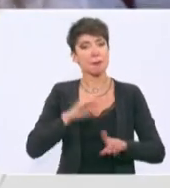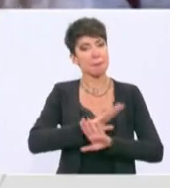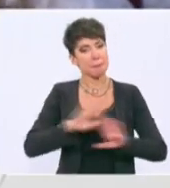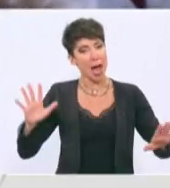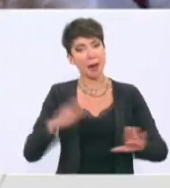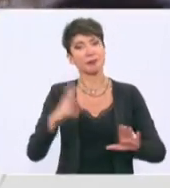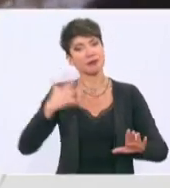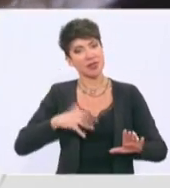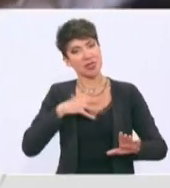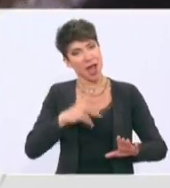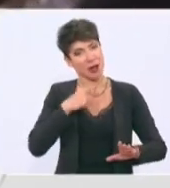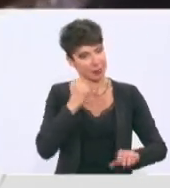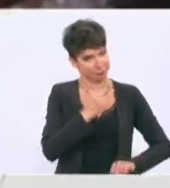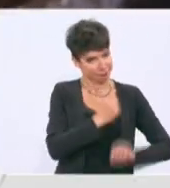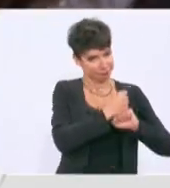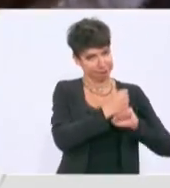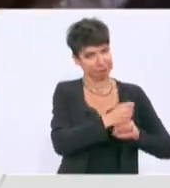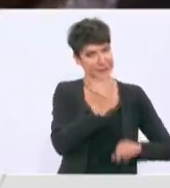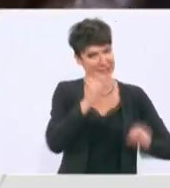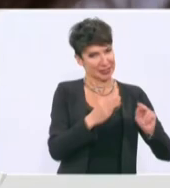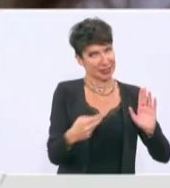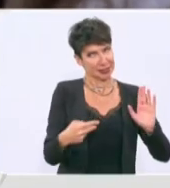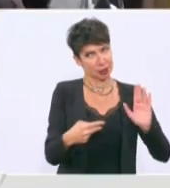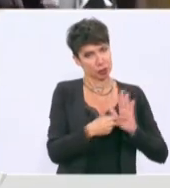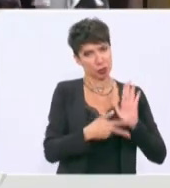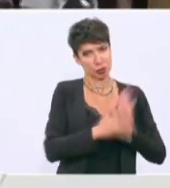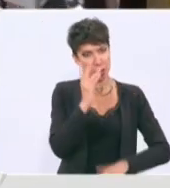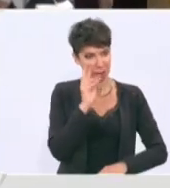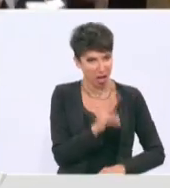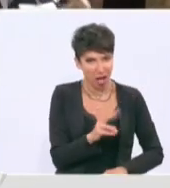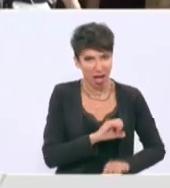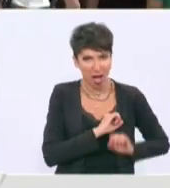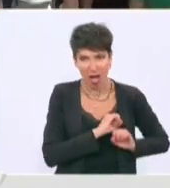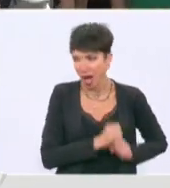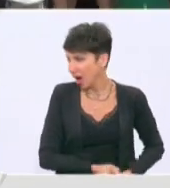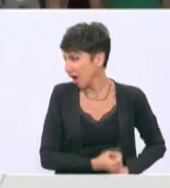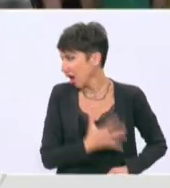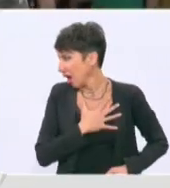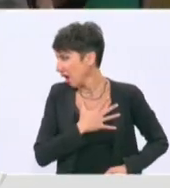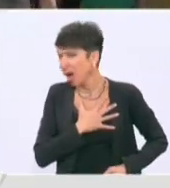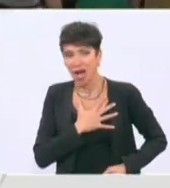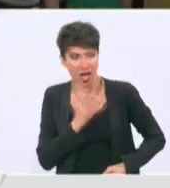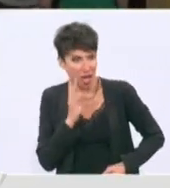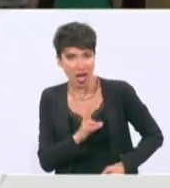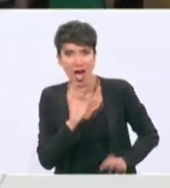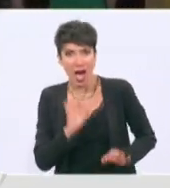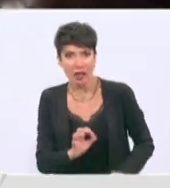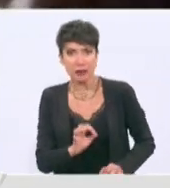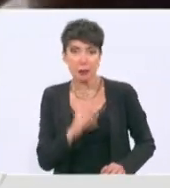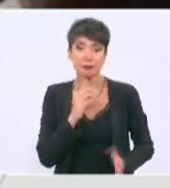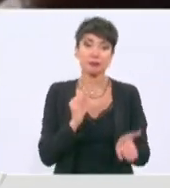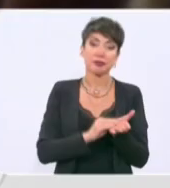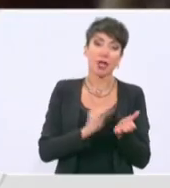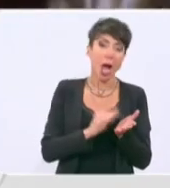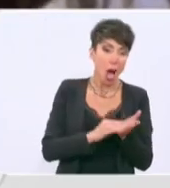να στηρίξει το ΣΥΡΙΖΑ το 2015 και δεν είδε. Απογοητεύτηκε από την κυβερνητική του θητεία. Ακόμα και ένας κόσμος, ο οποίος